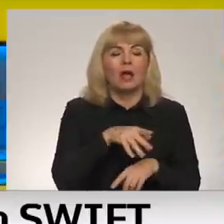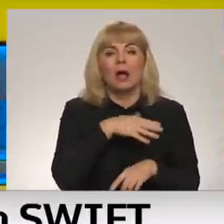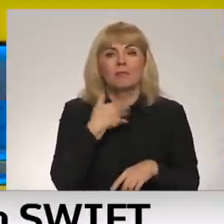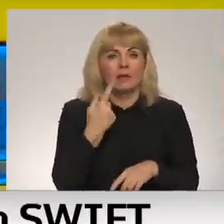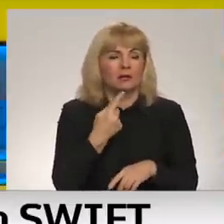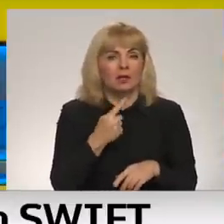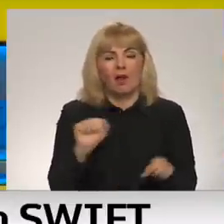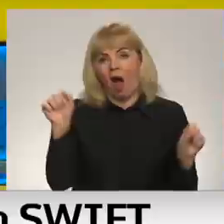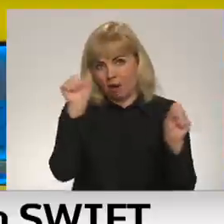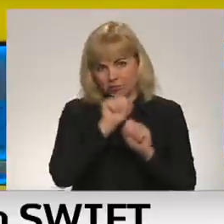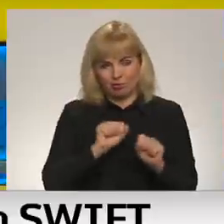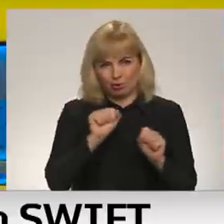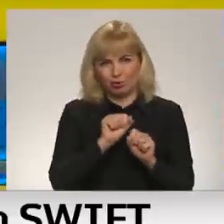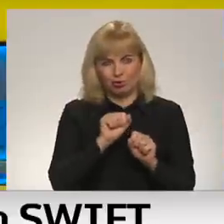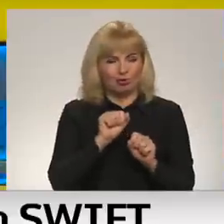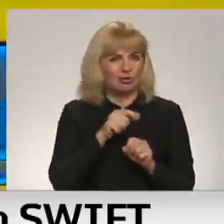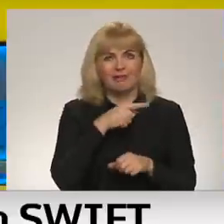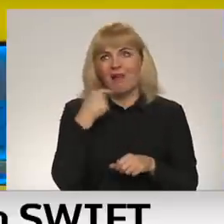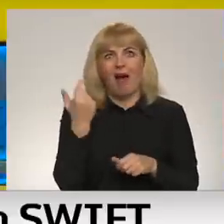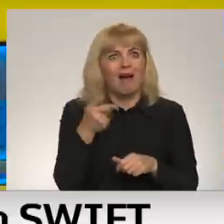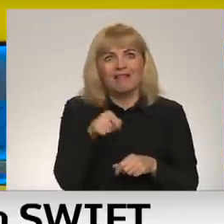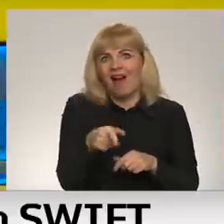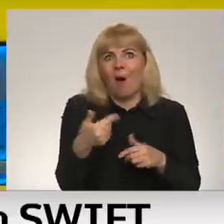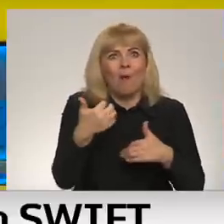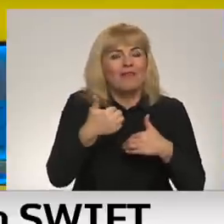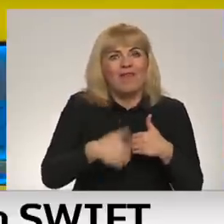pilnīgs absurds, ka tā nav neitrāla valsts,